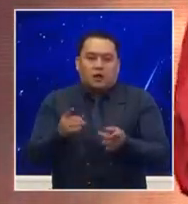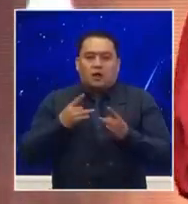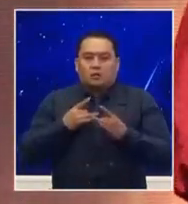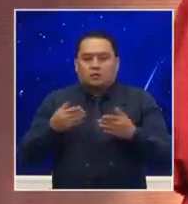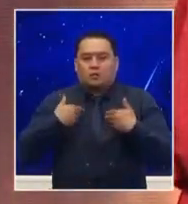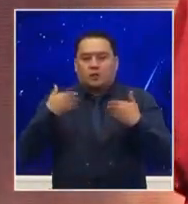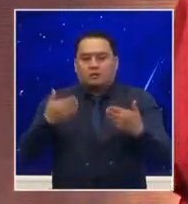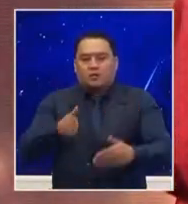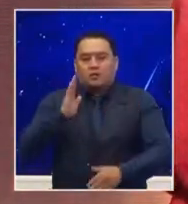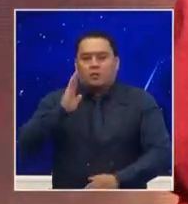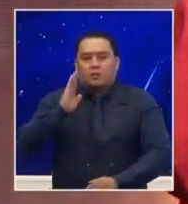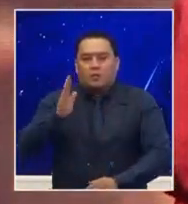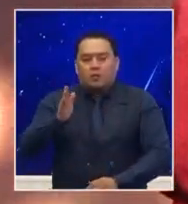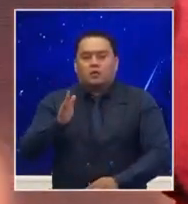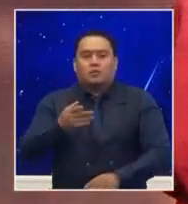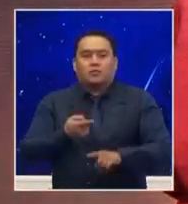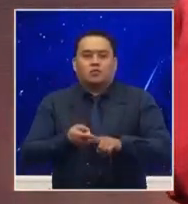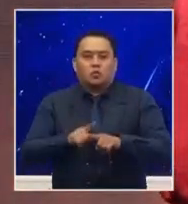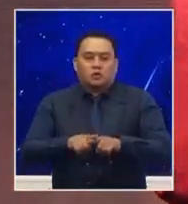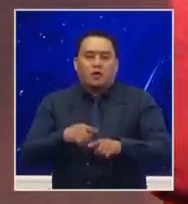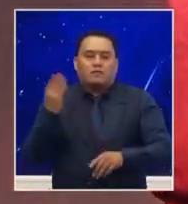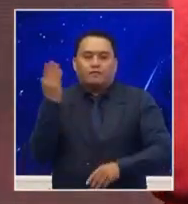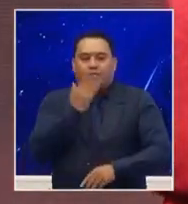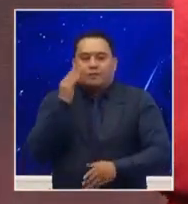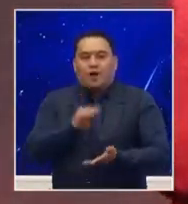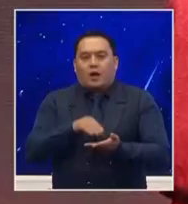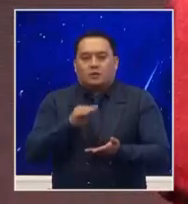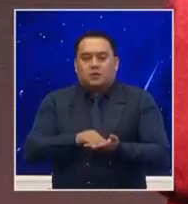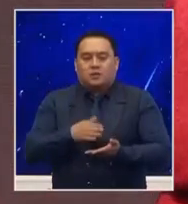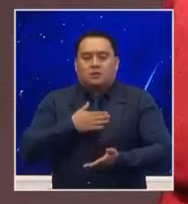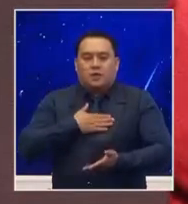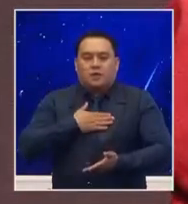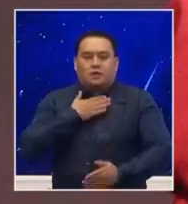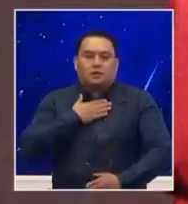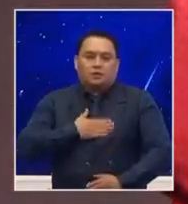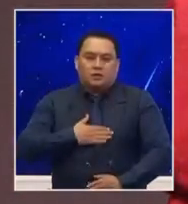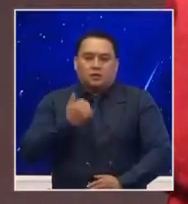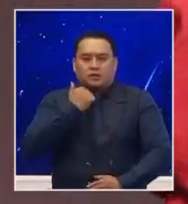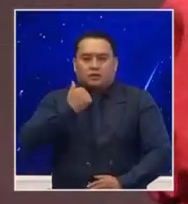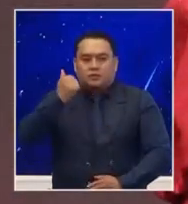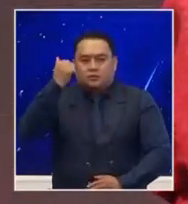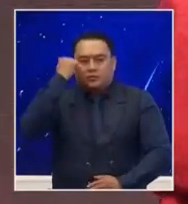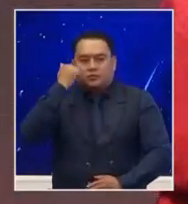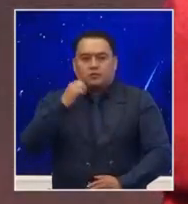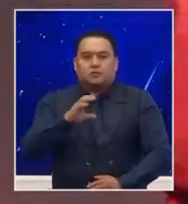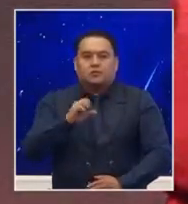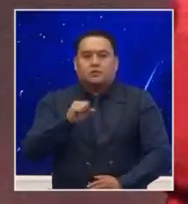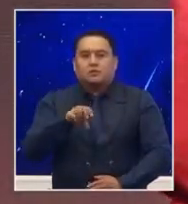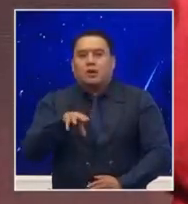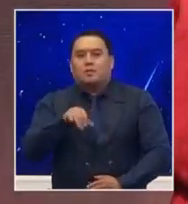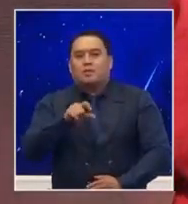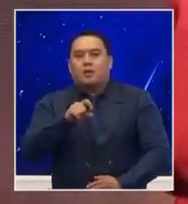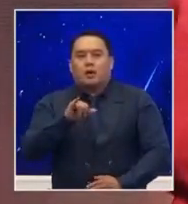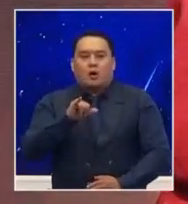керек болатын. Сондықтан да осы фильмнің мен бағаланғанына қарап, дәл самғау